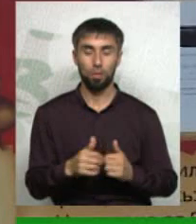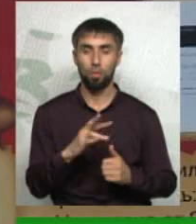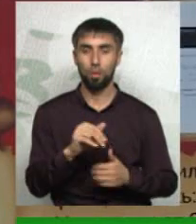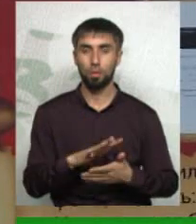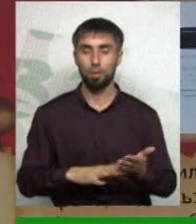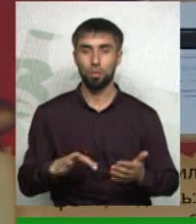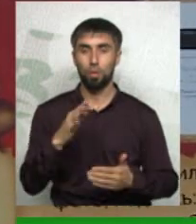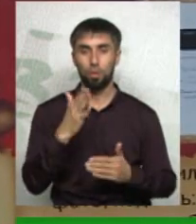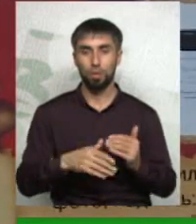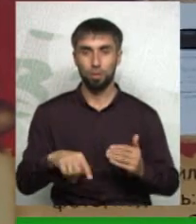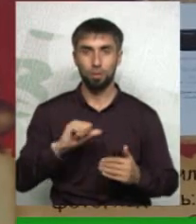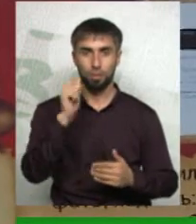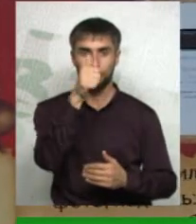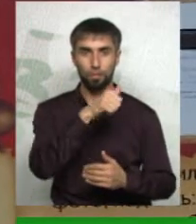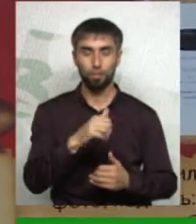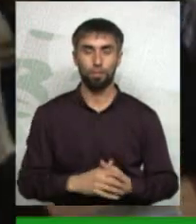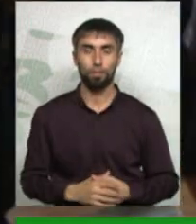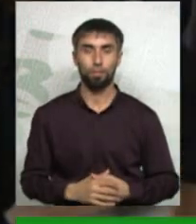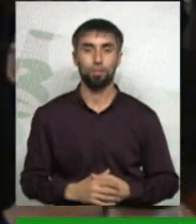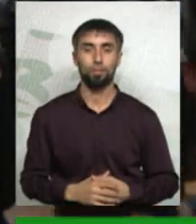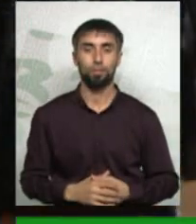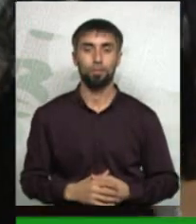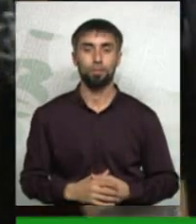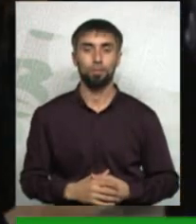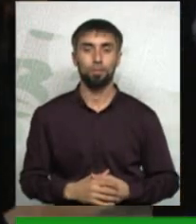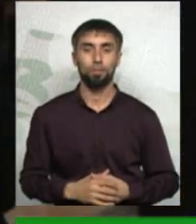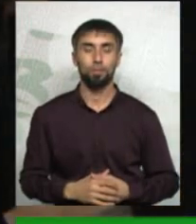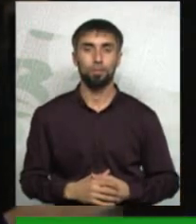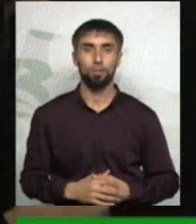продлится до конца этого года. Хавагазик Васха, Белакиев, Новости 24.